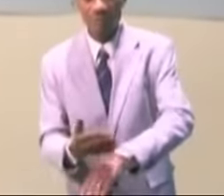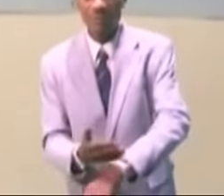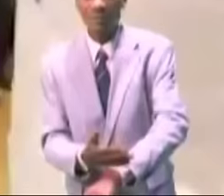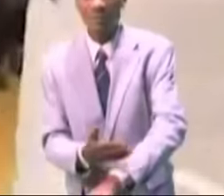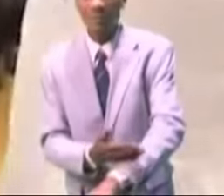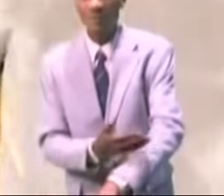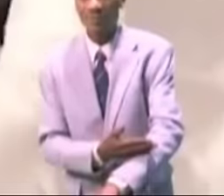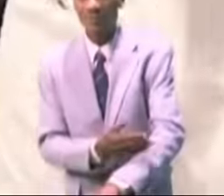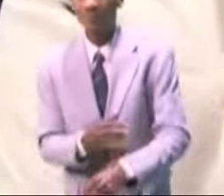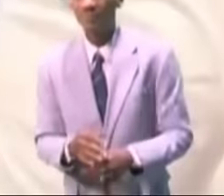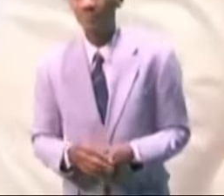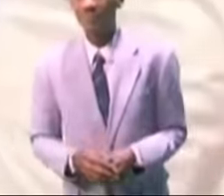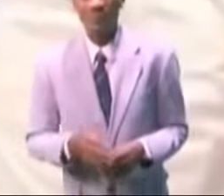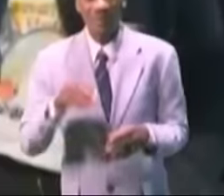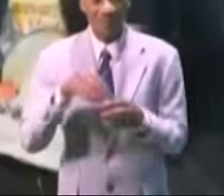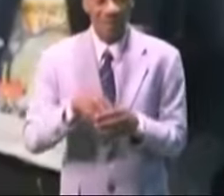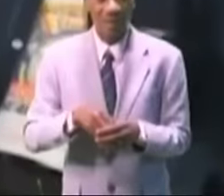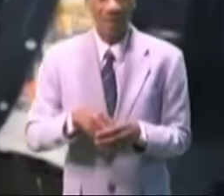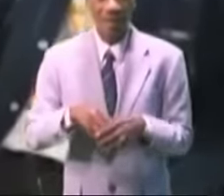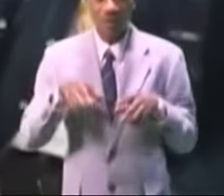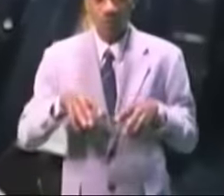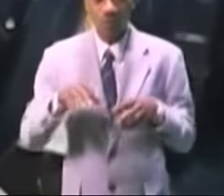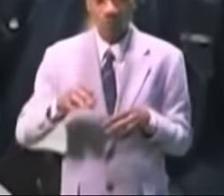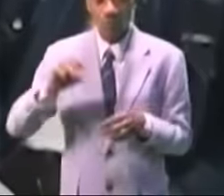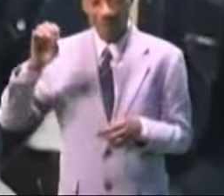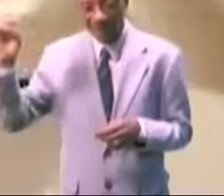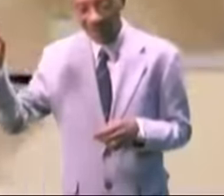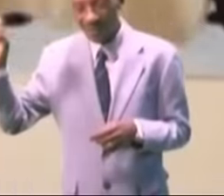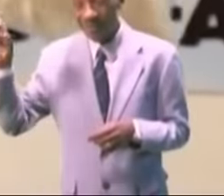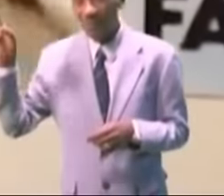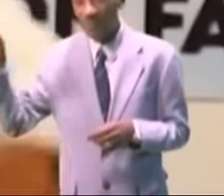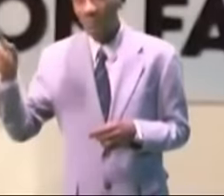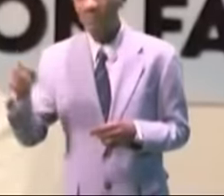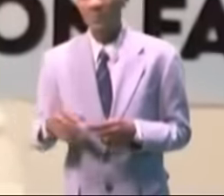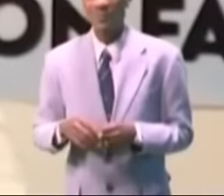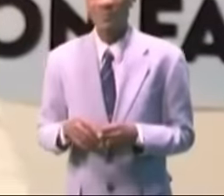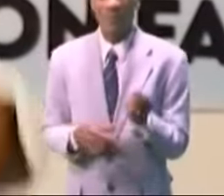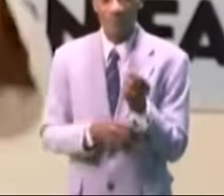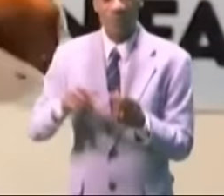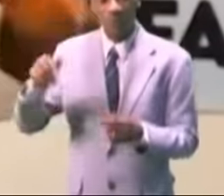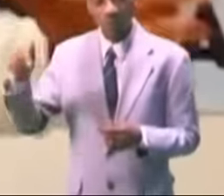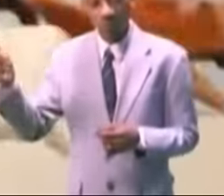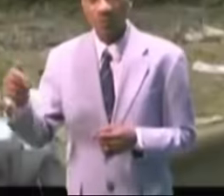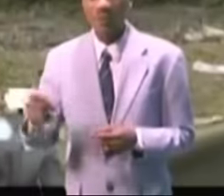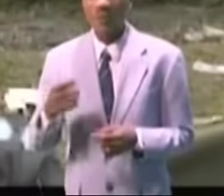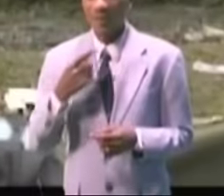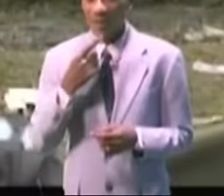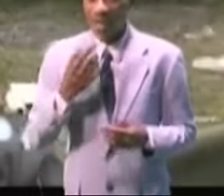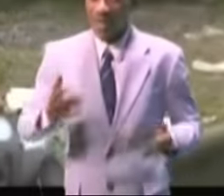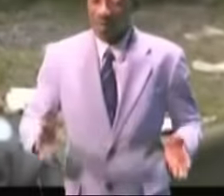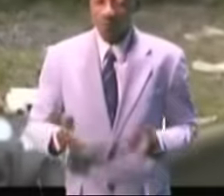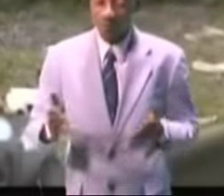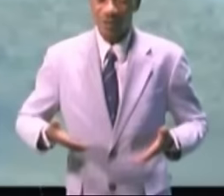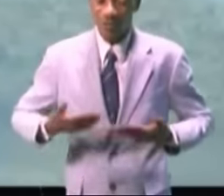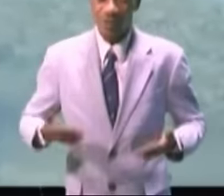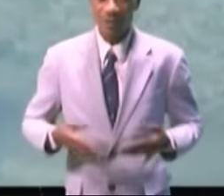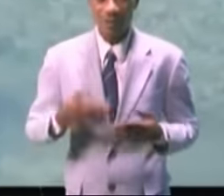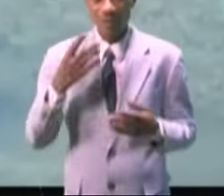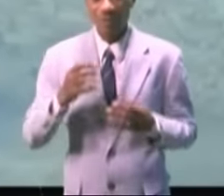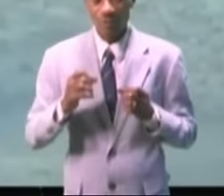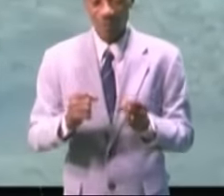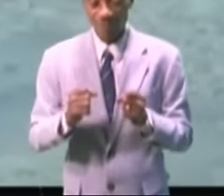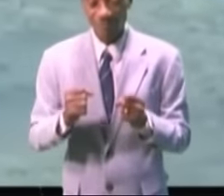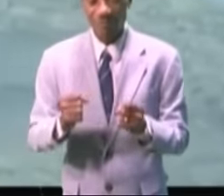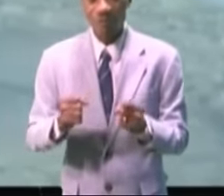dans la partie est du pays, Kalimbui a salué les efforts consentis dans le renforcement du système de défense, tout